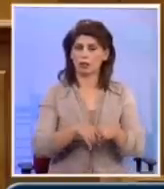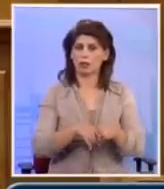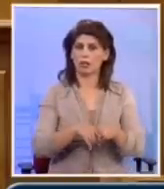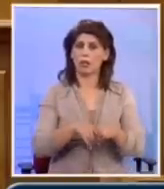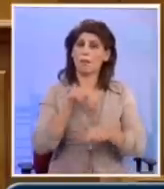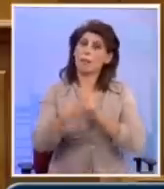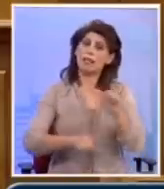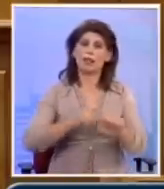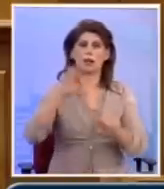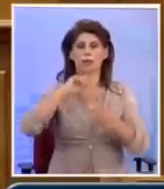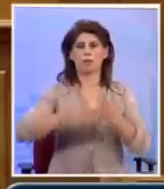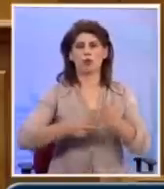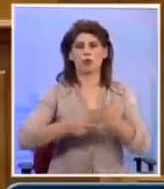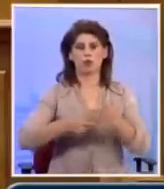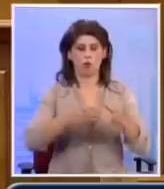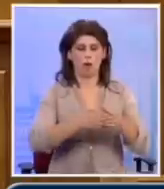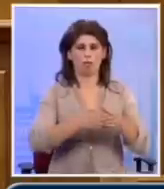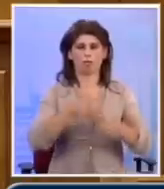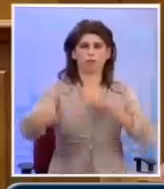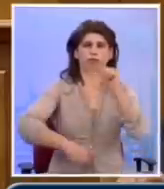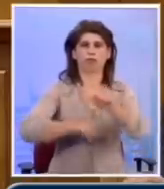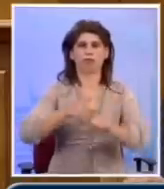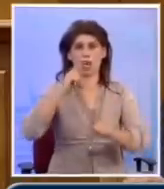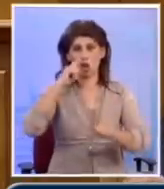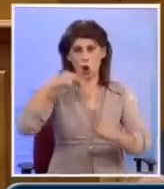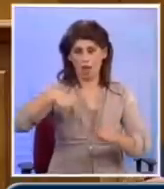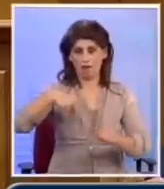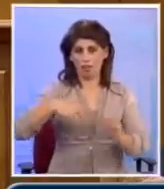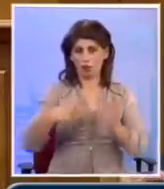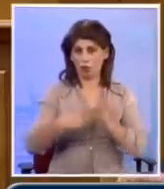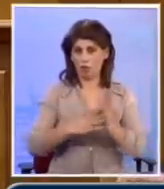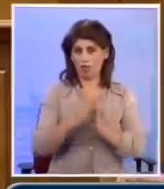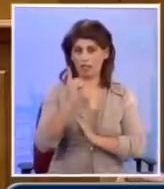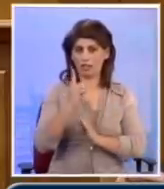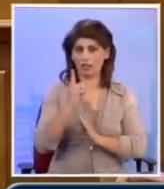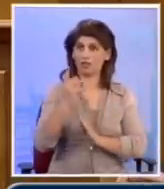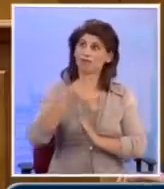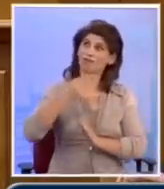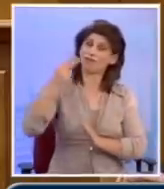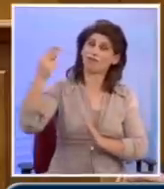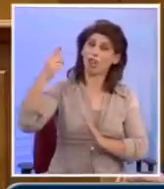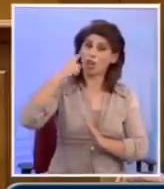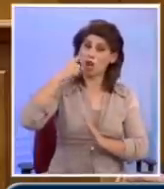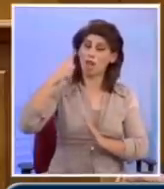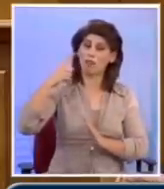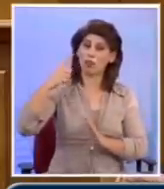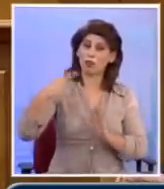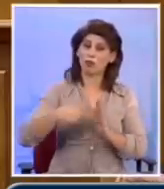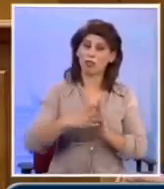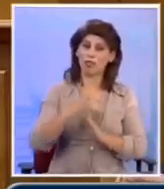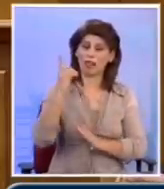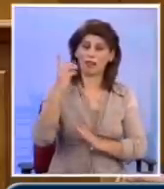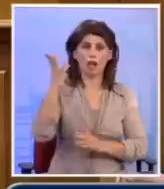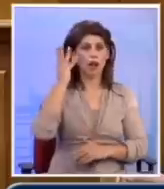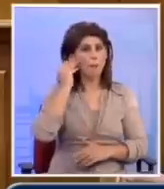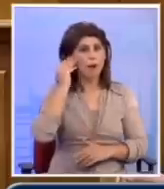την αλλαγή μνημονιακής φρουράς. Τον Νοέμβριο του 2011, τον φοβερό εκείνο Νοέμβριο του 2011. Να